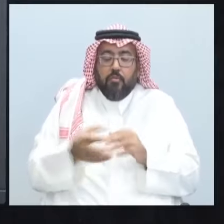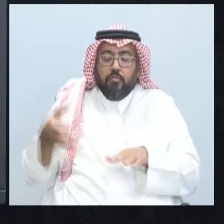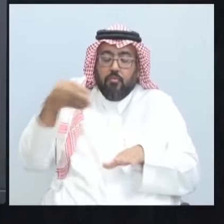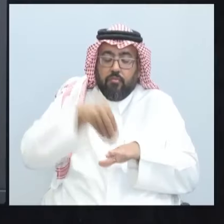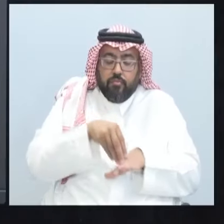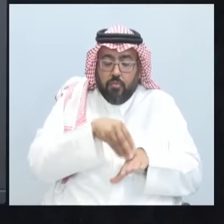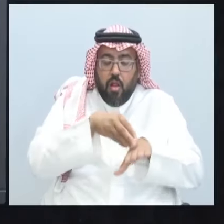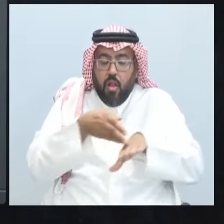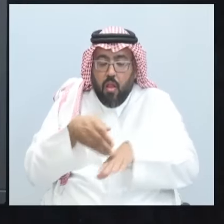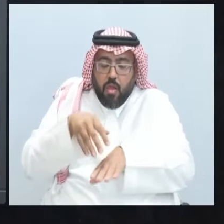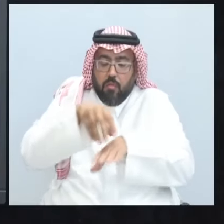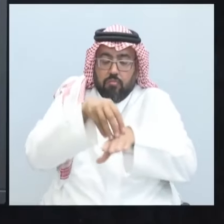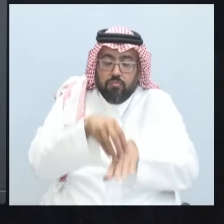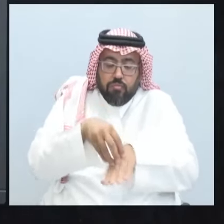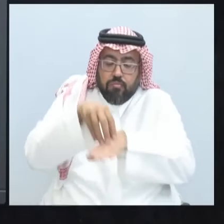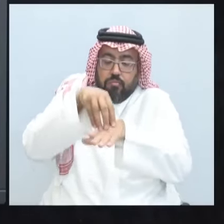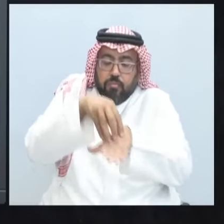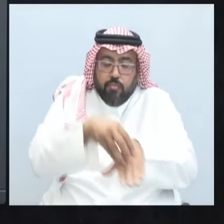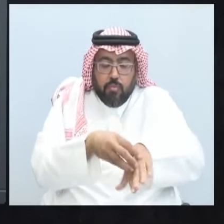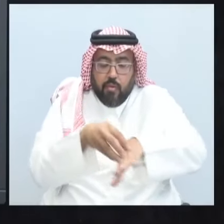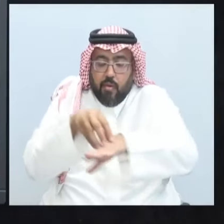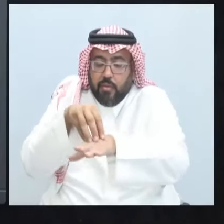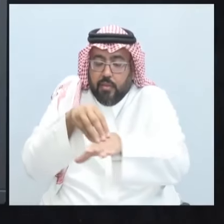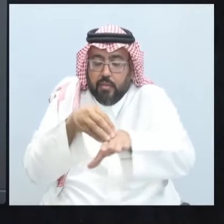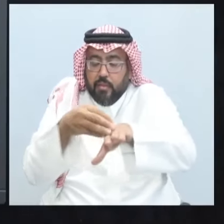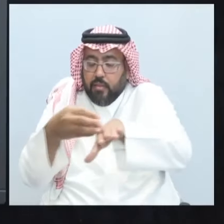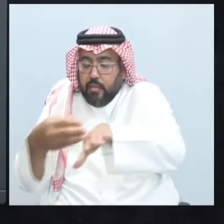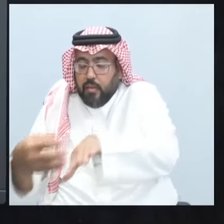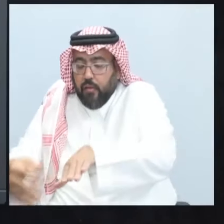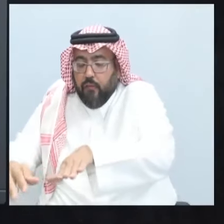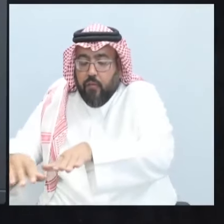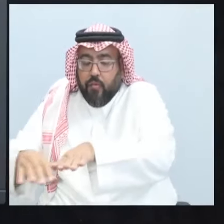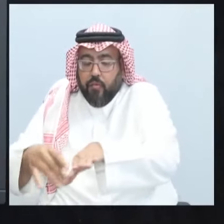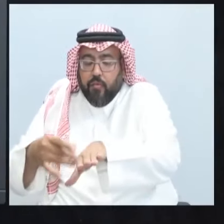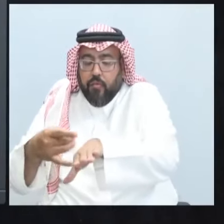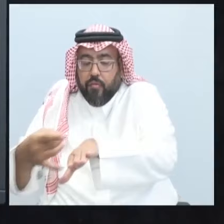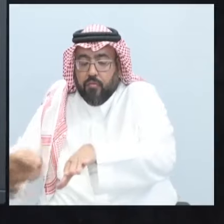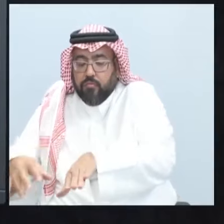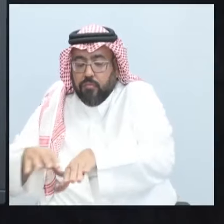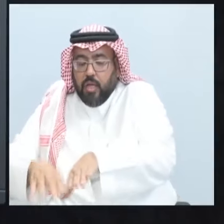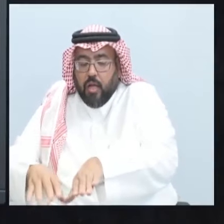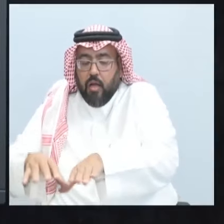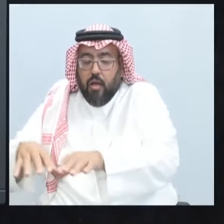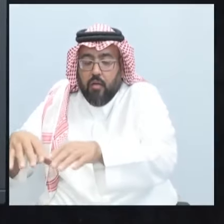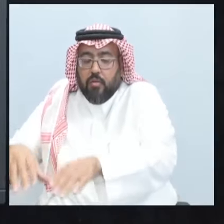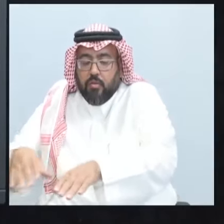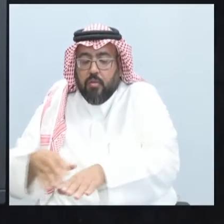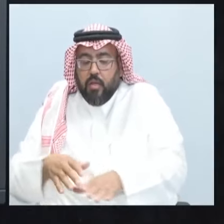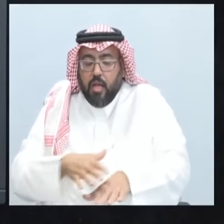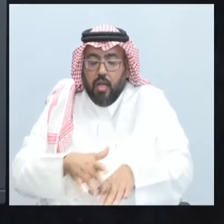اليم وهذا النهر هذا التابوت الى ان وضعه على